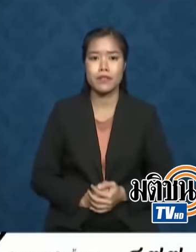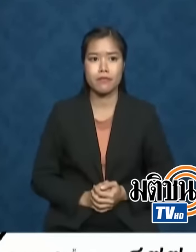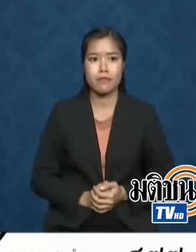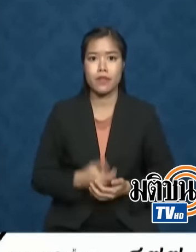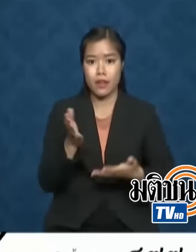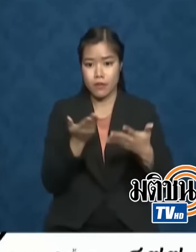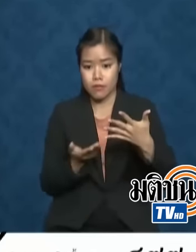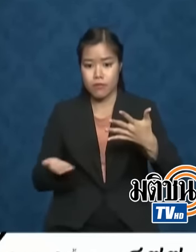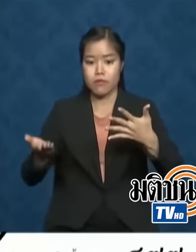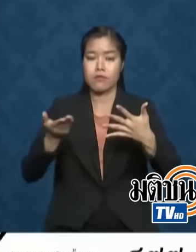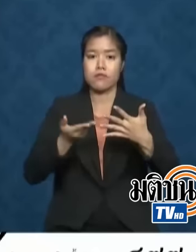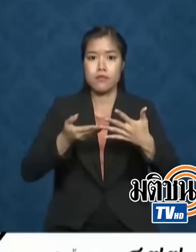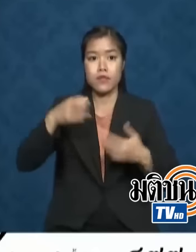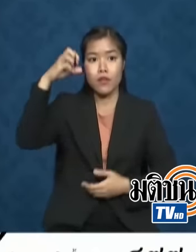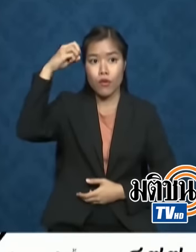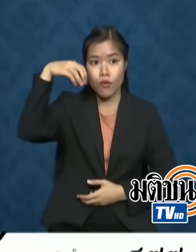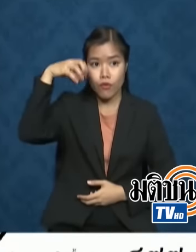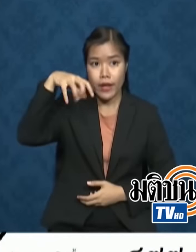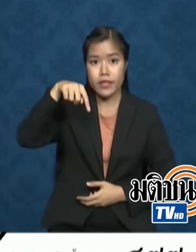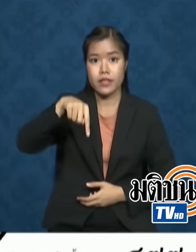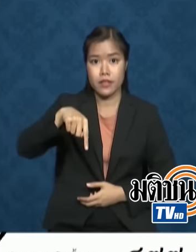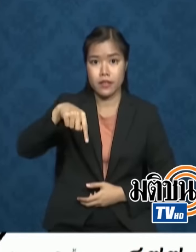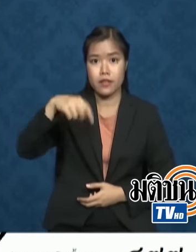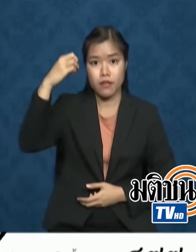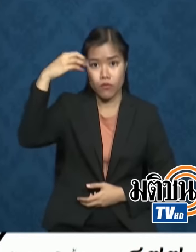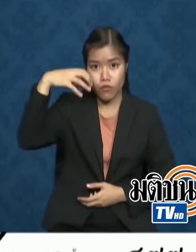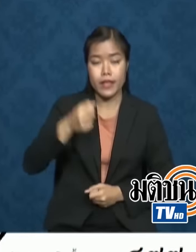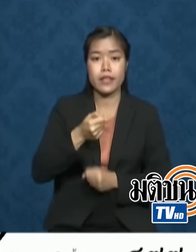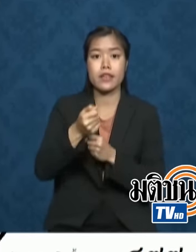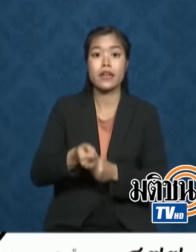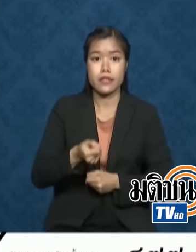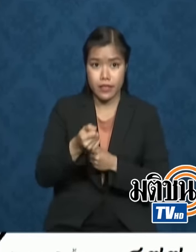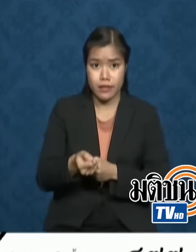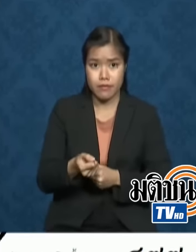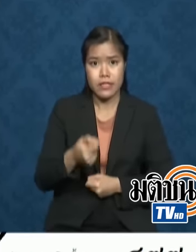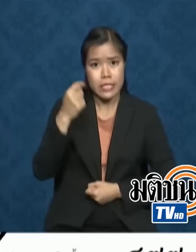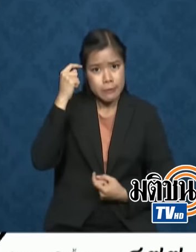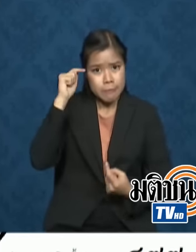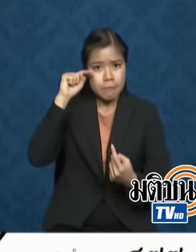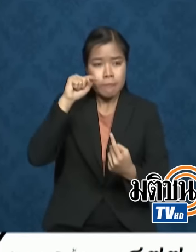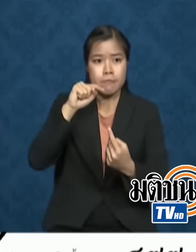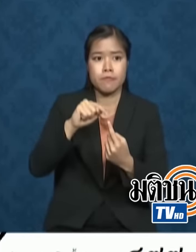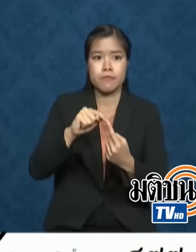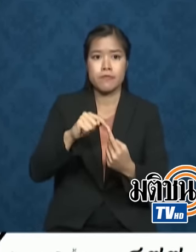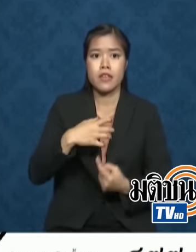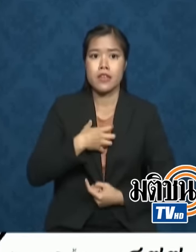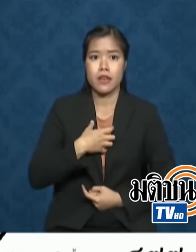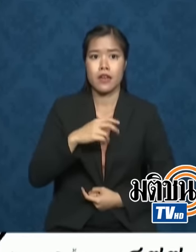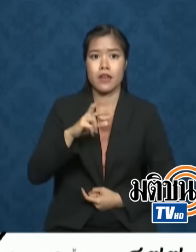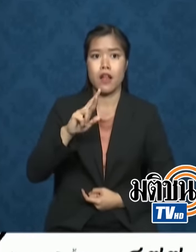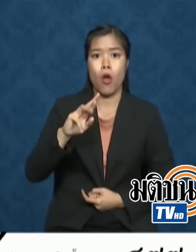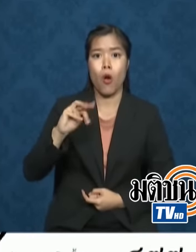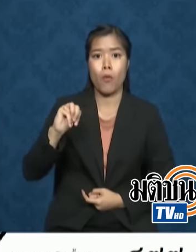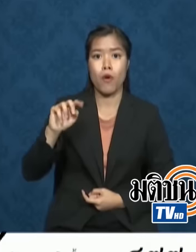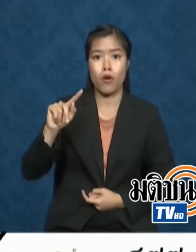2ต่อในเรื่องของไฟเกษตรชั้นนี้ผมตั้งความหวังไว้สูงมากเพราะท่านรัฐมนตรีว่าการกระทรวงเกษต